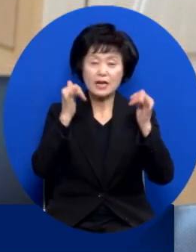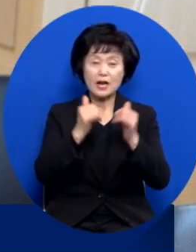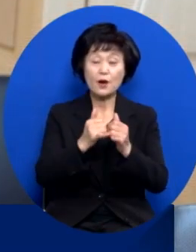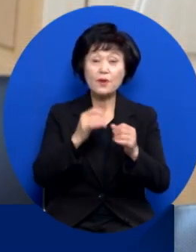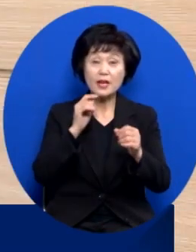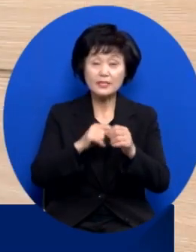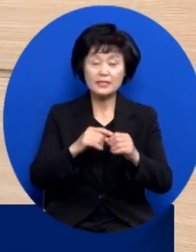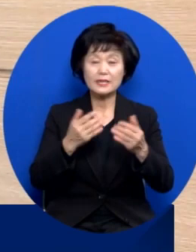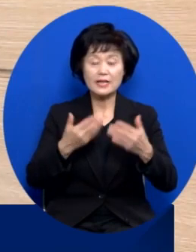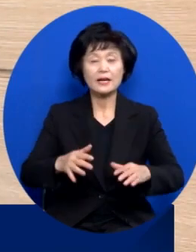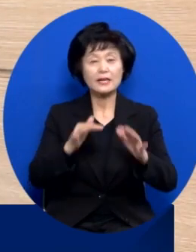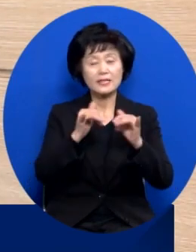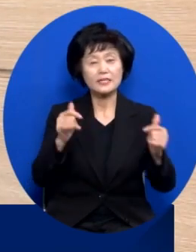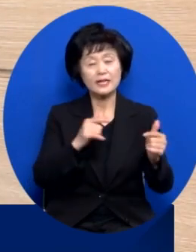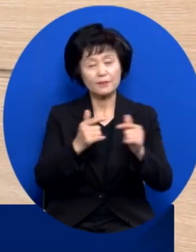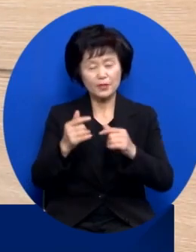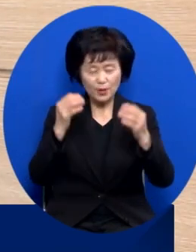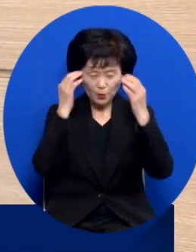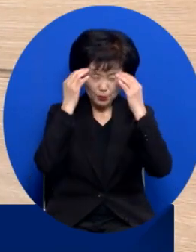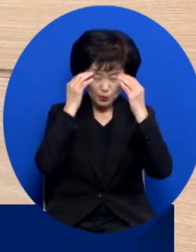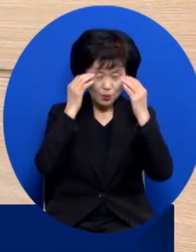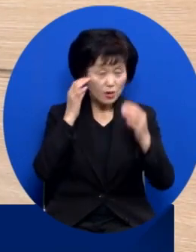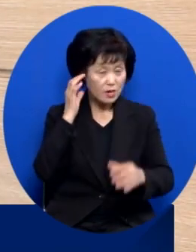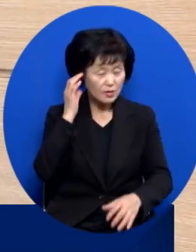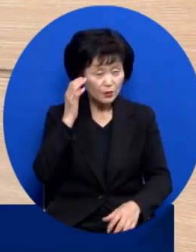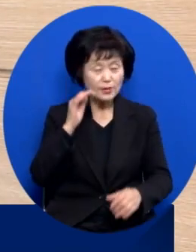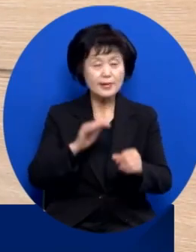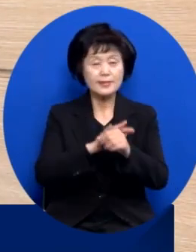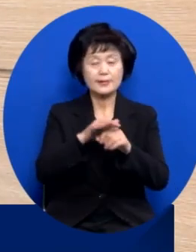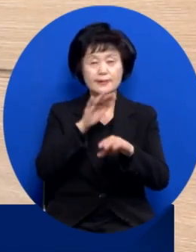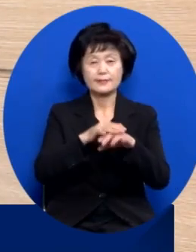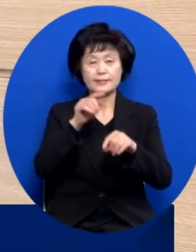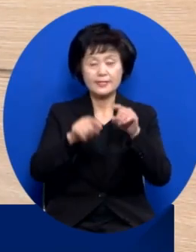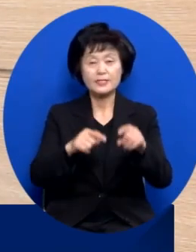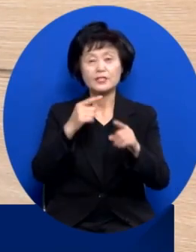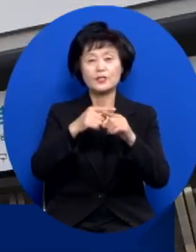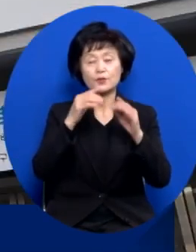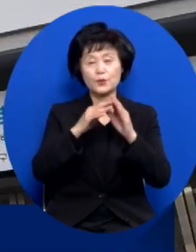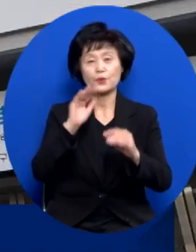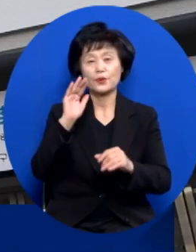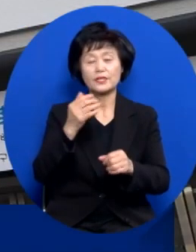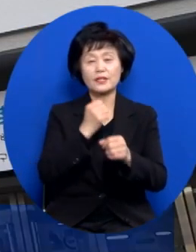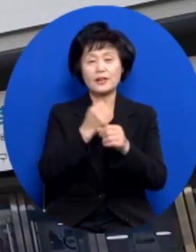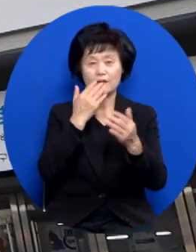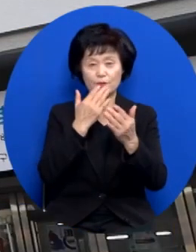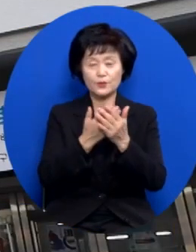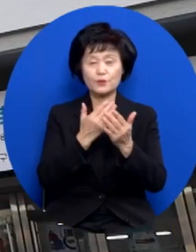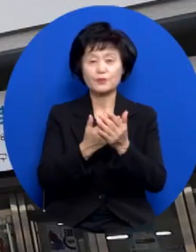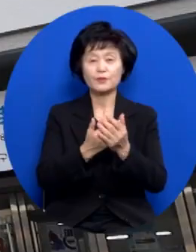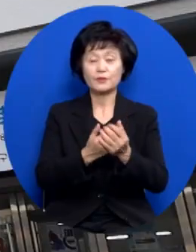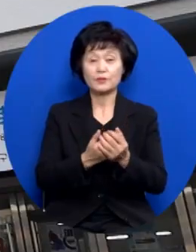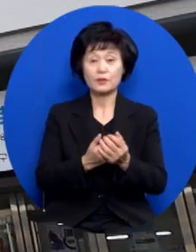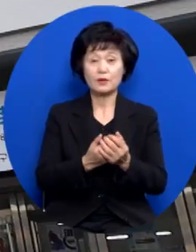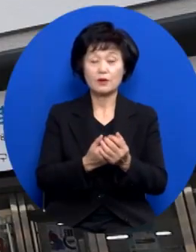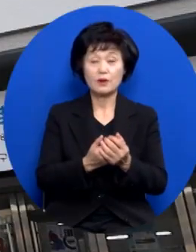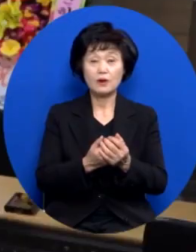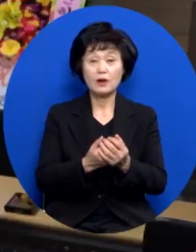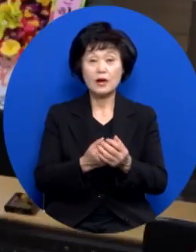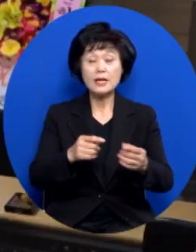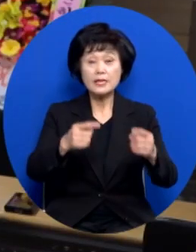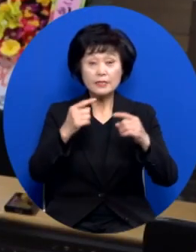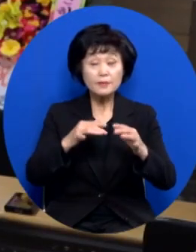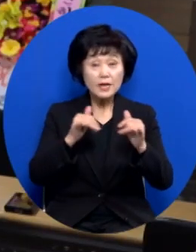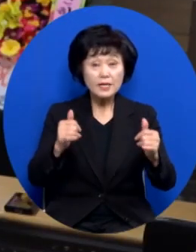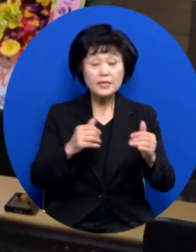고통에 귀를 기울여 사랑을 실천하는 교회가 되게 하여 주옵소서. 이박행 목사가